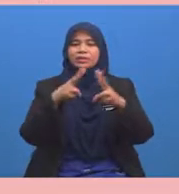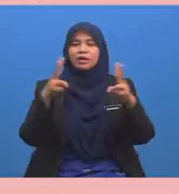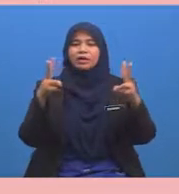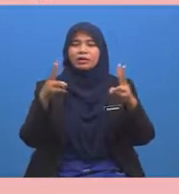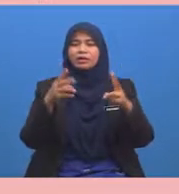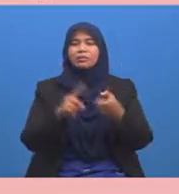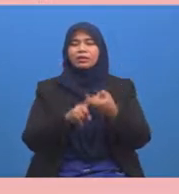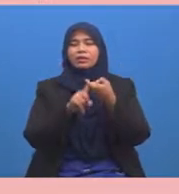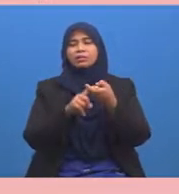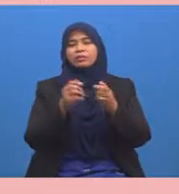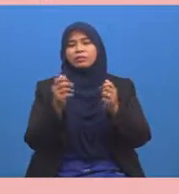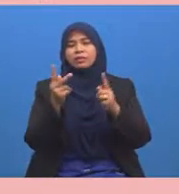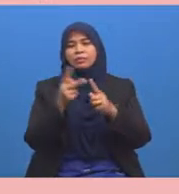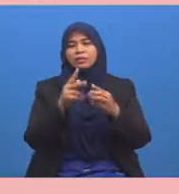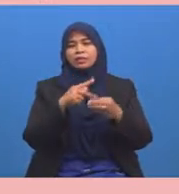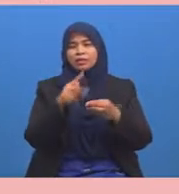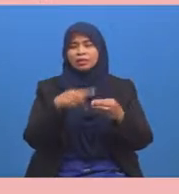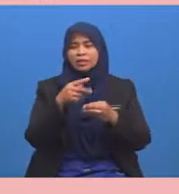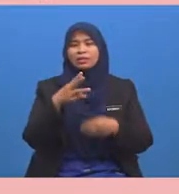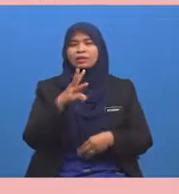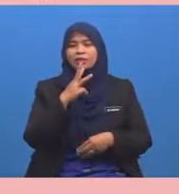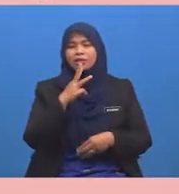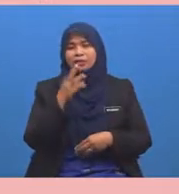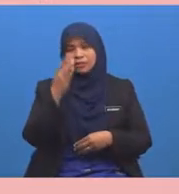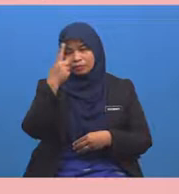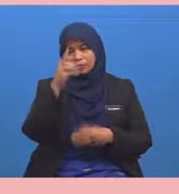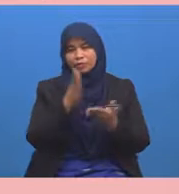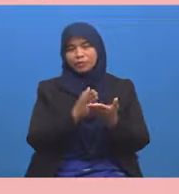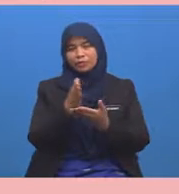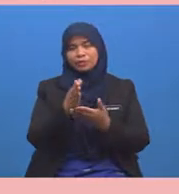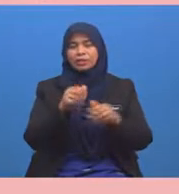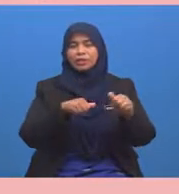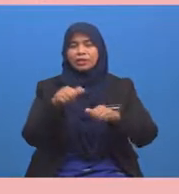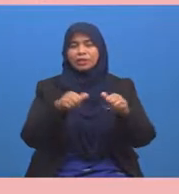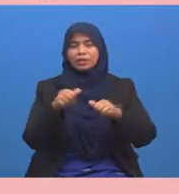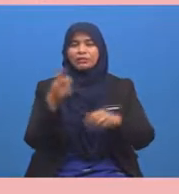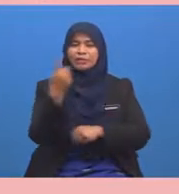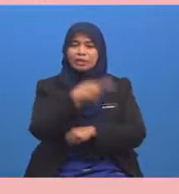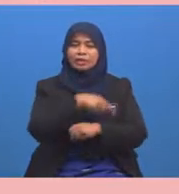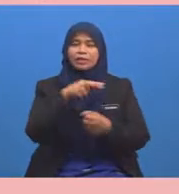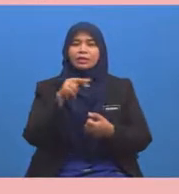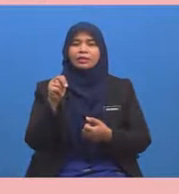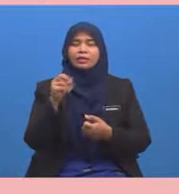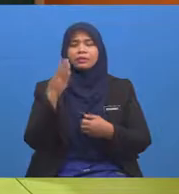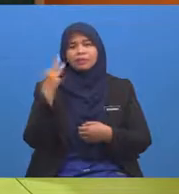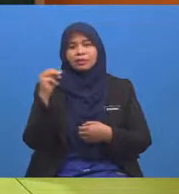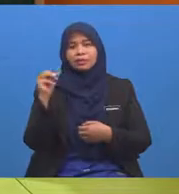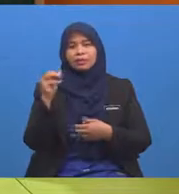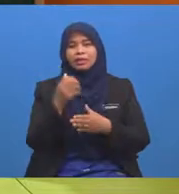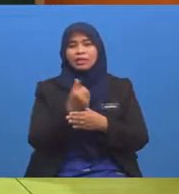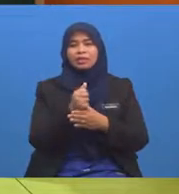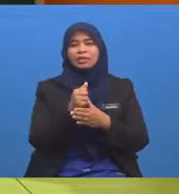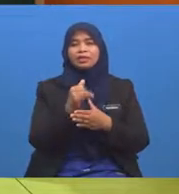sangat bergantung kepada kitaran hidrologi bagi meneruskan aktiviti harian mereka.